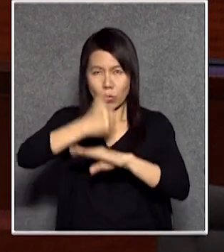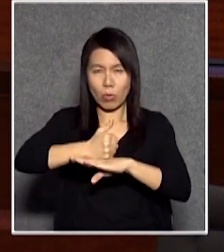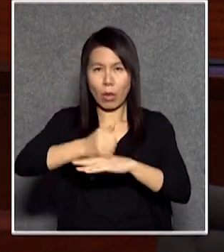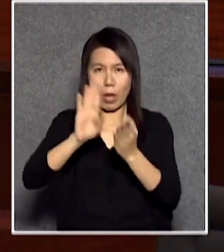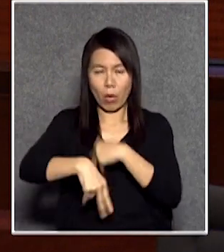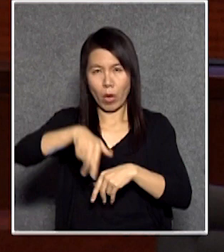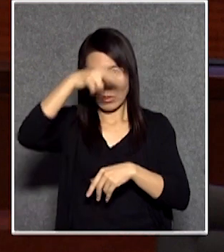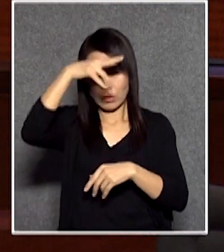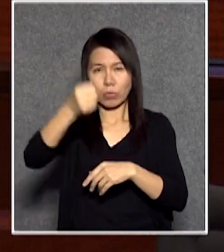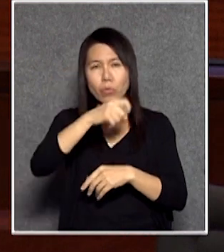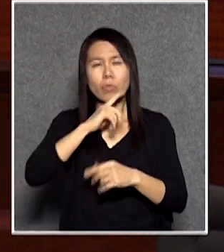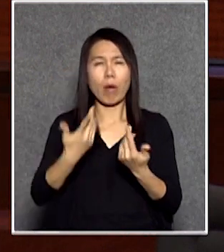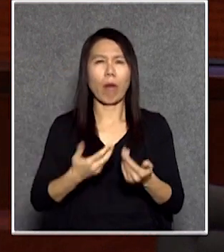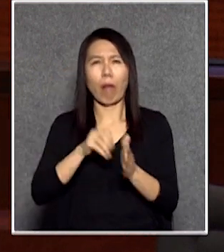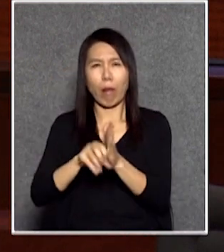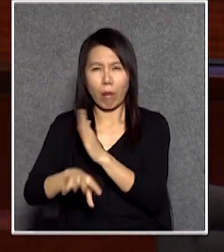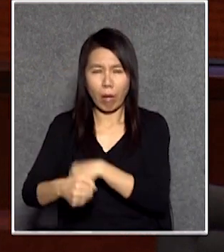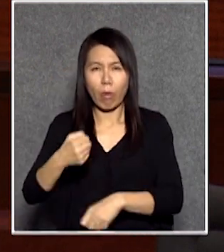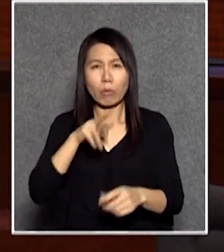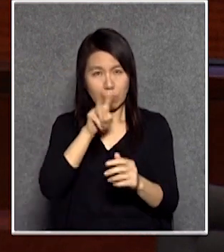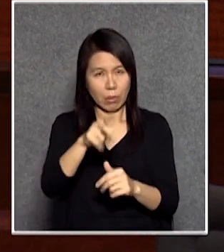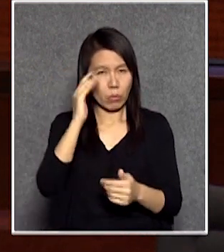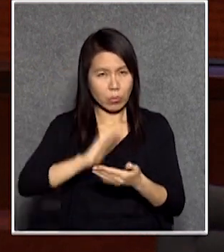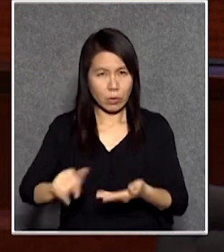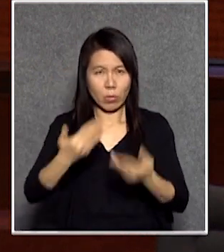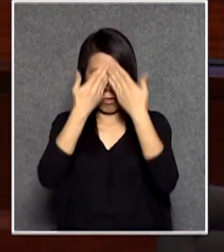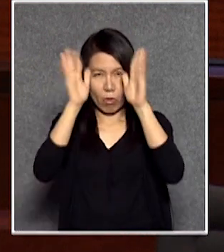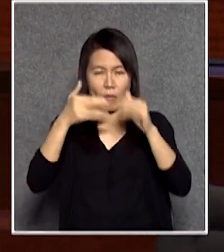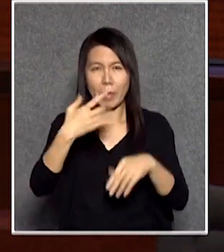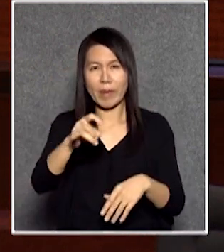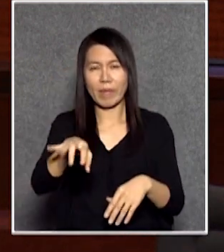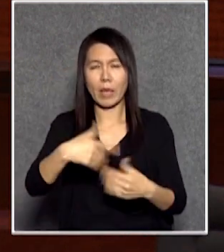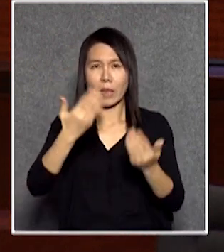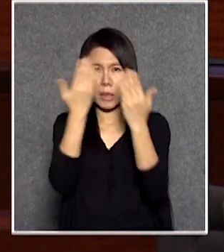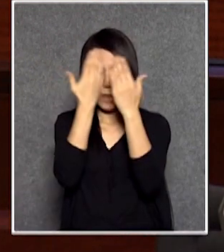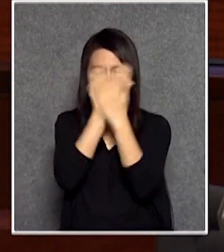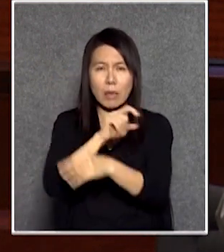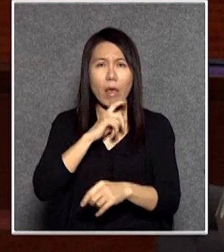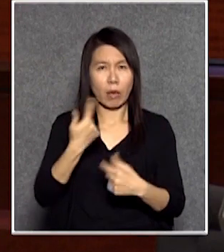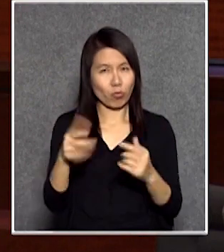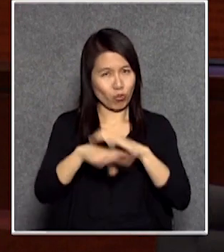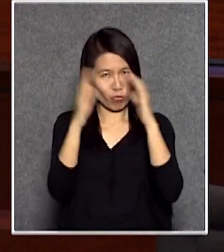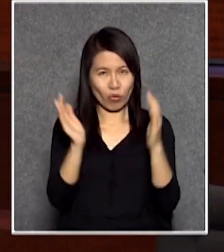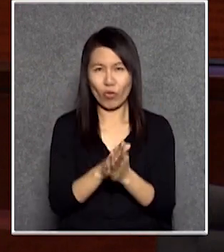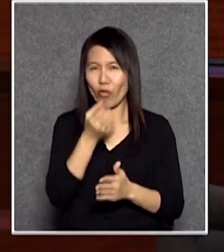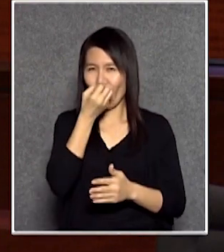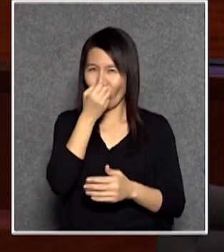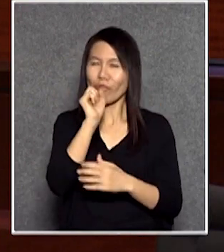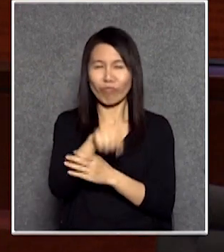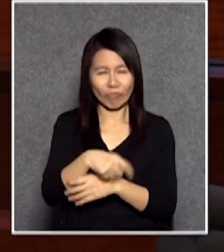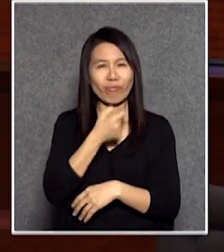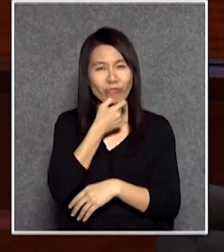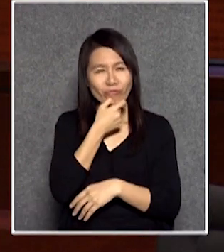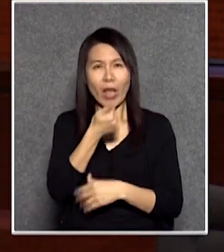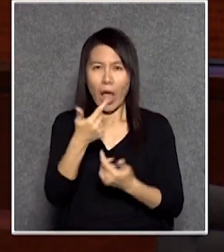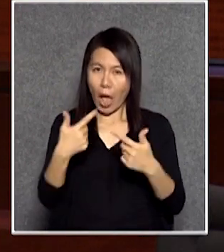制弊端更加是表露無遺，開放免費電視市場本來是全香港市民一致的共識和